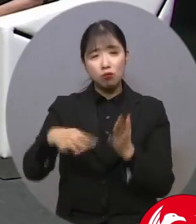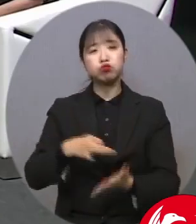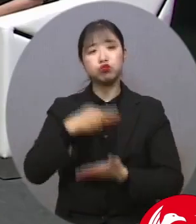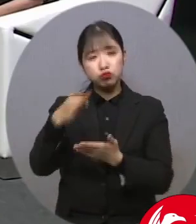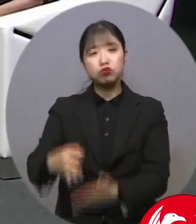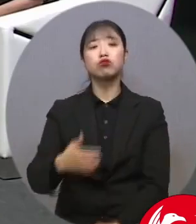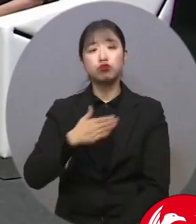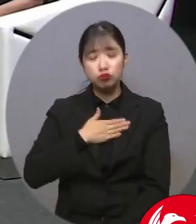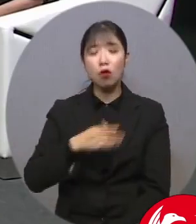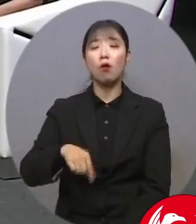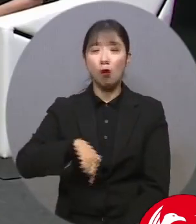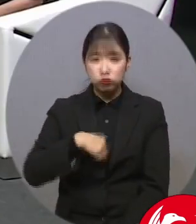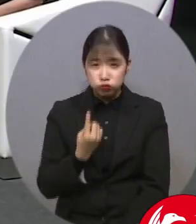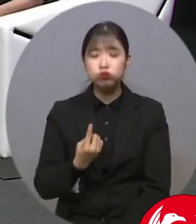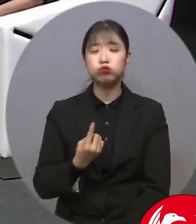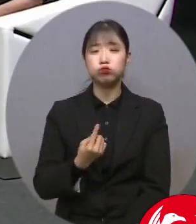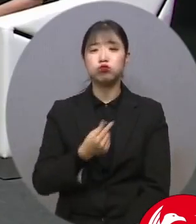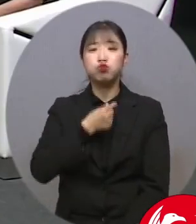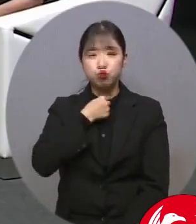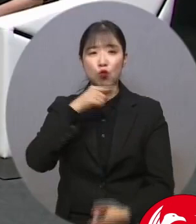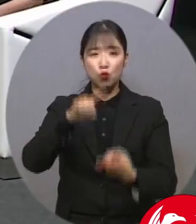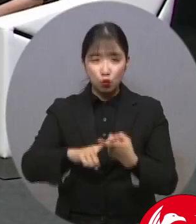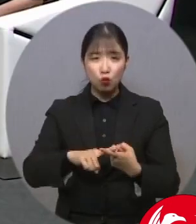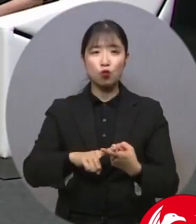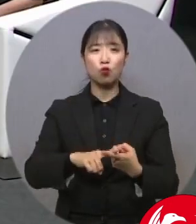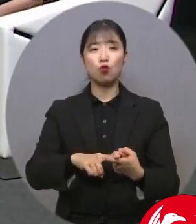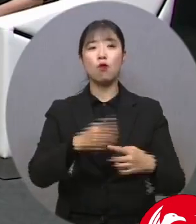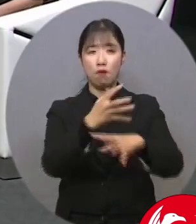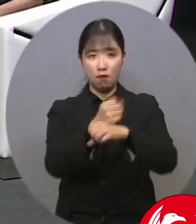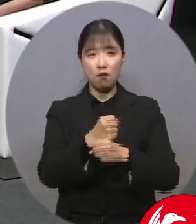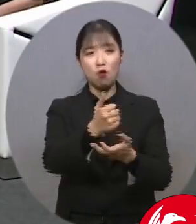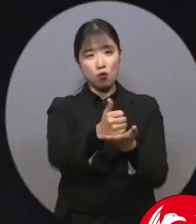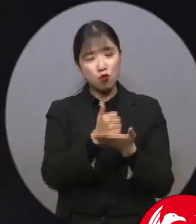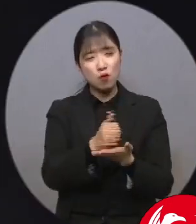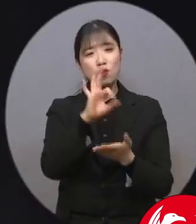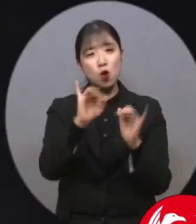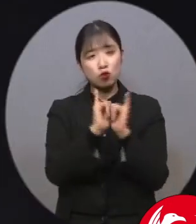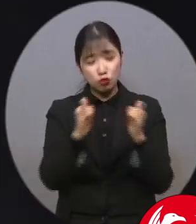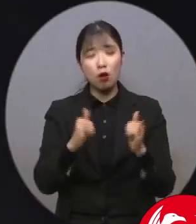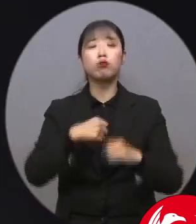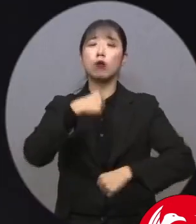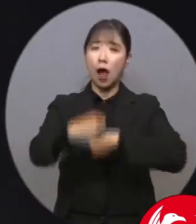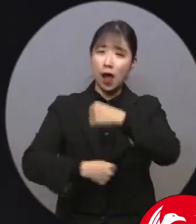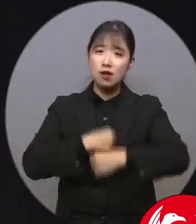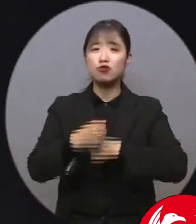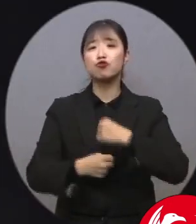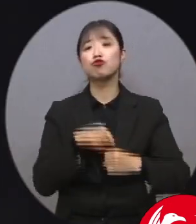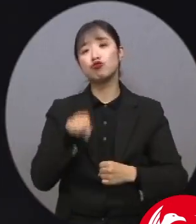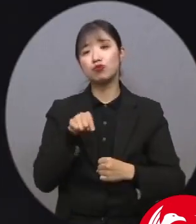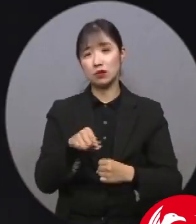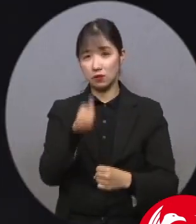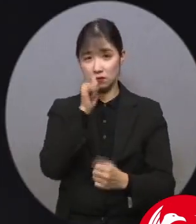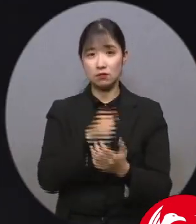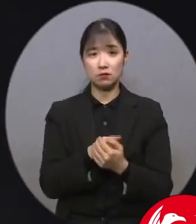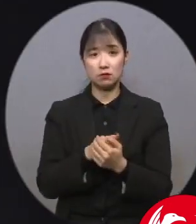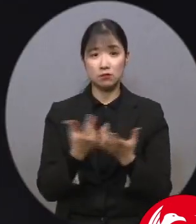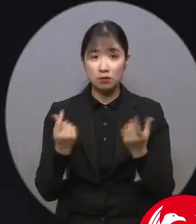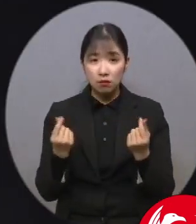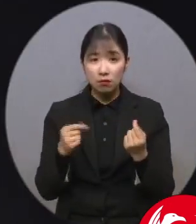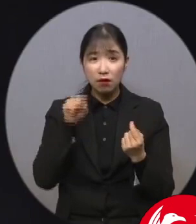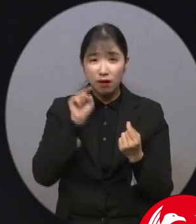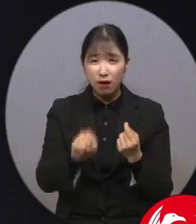스스로 그 고객들과 계약해서 언제 오세요 손님 10명 언제 오세요 이렇게 받을 수 있어야 돼. 계약자유의